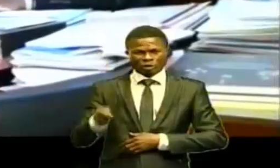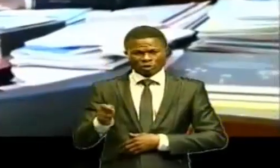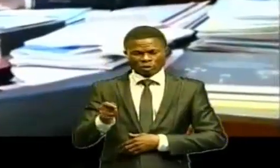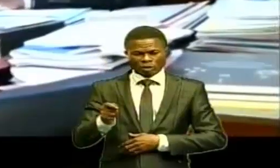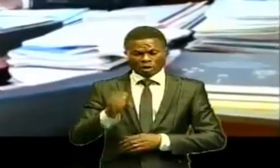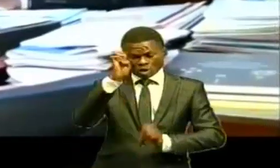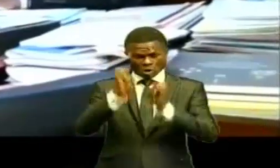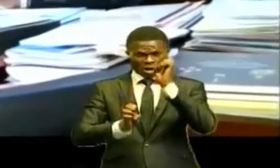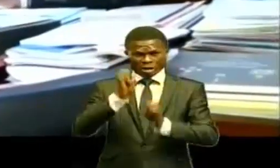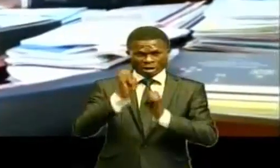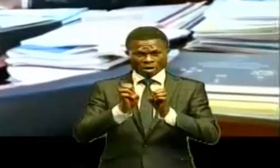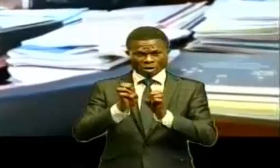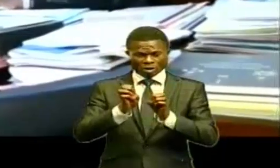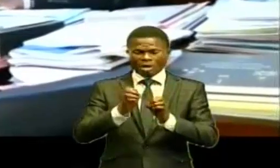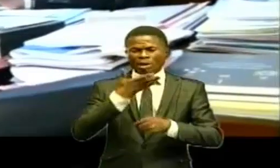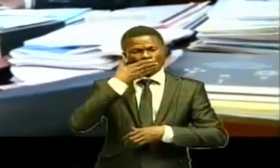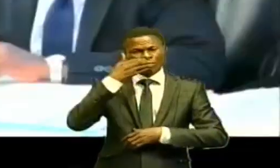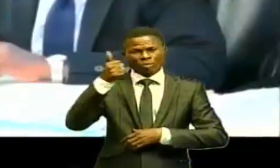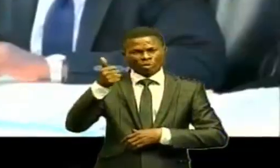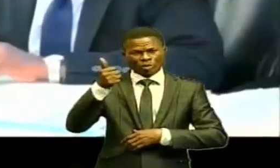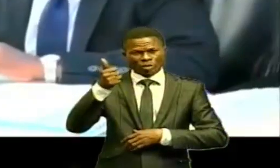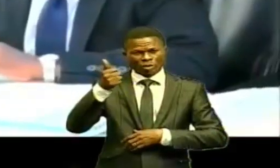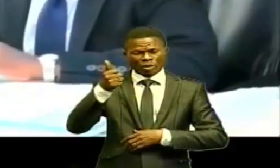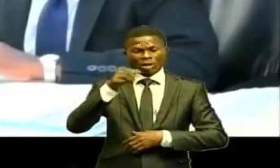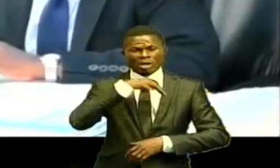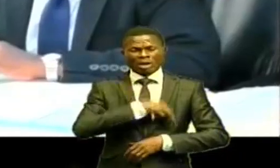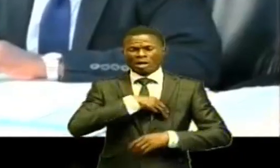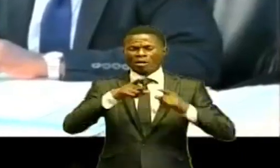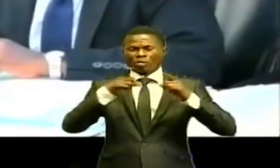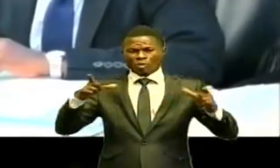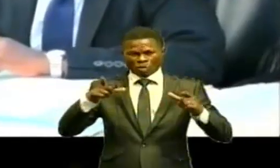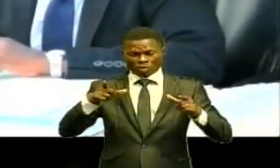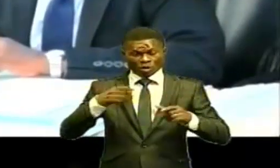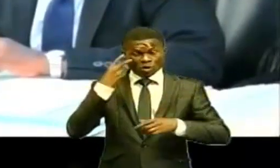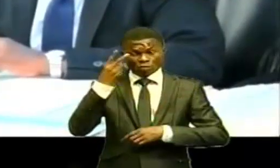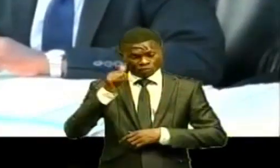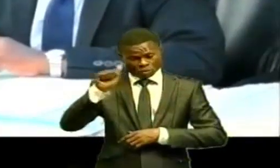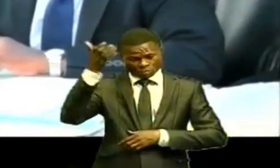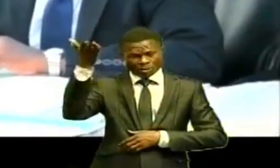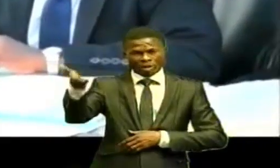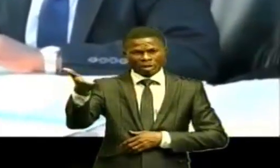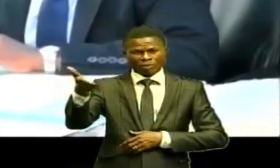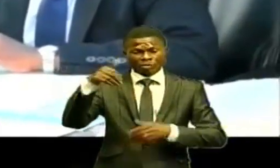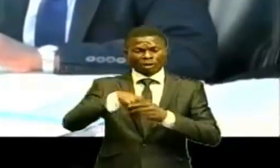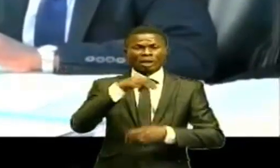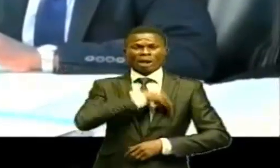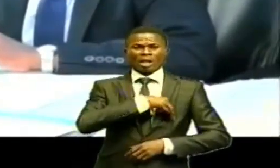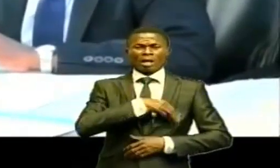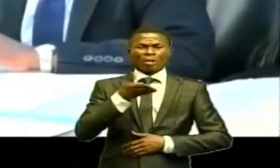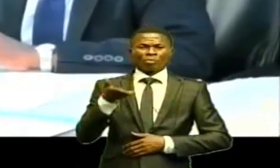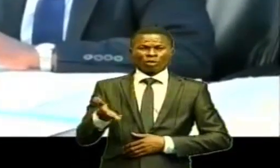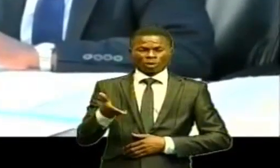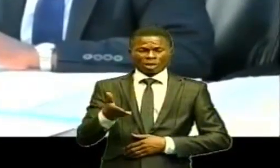d'une évaluation exhaustive par la grande mission qu'il a conduite sur place. Dans cette mission, il